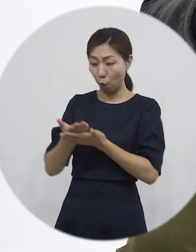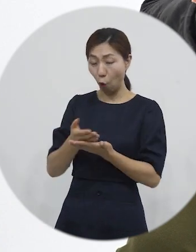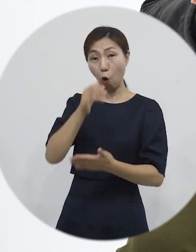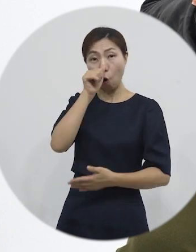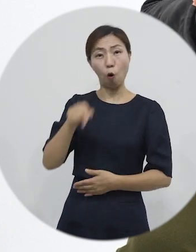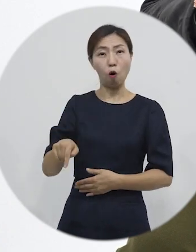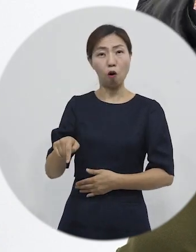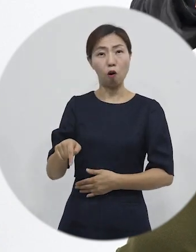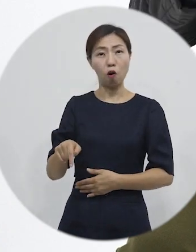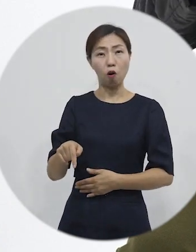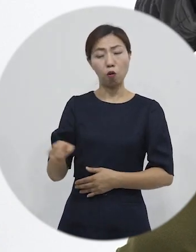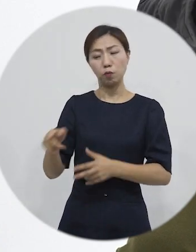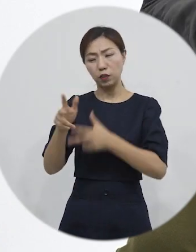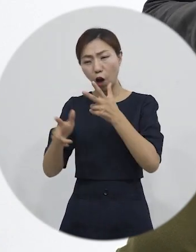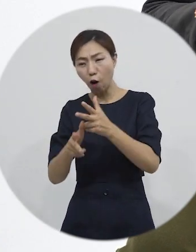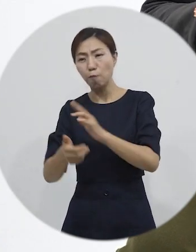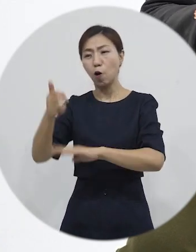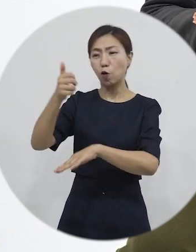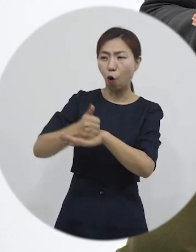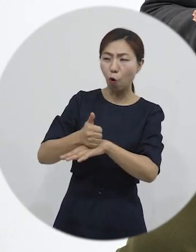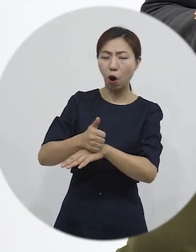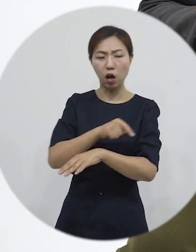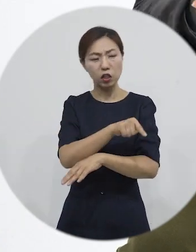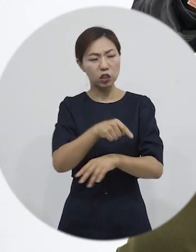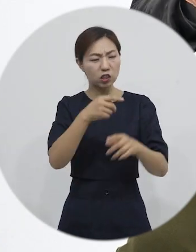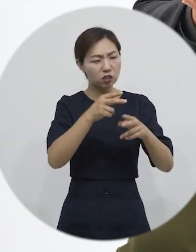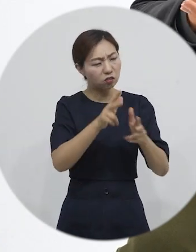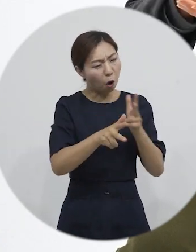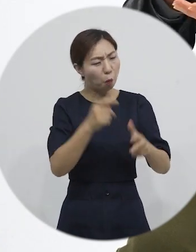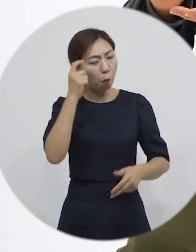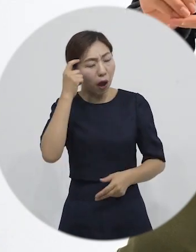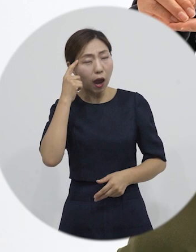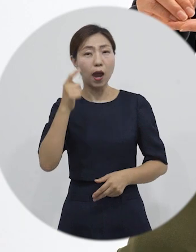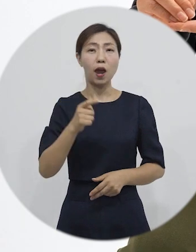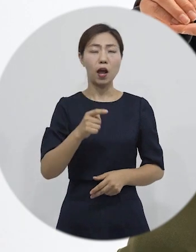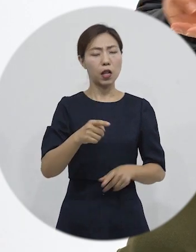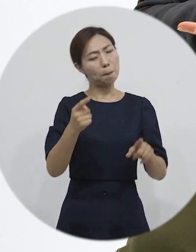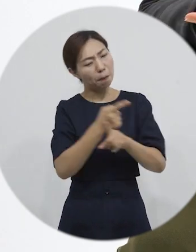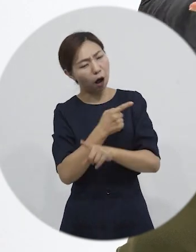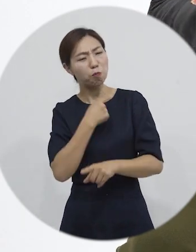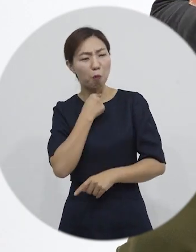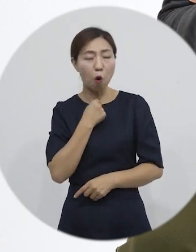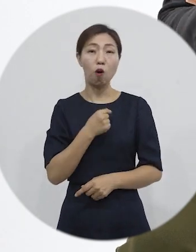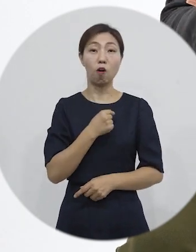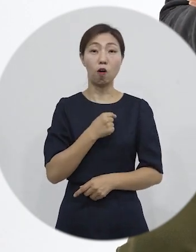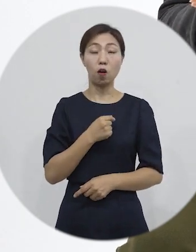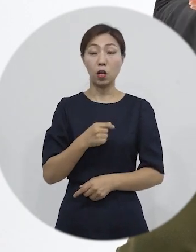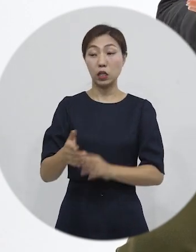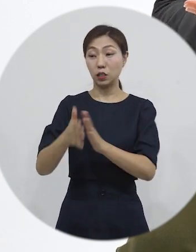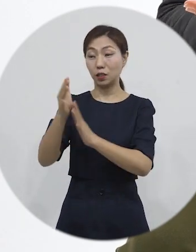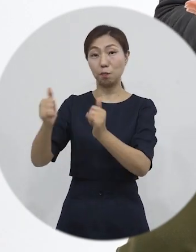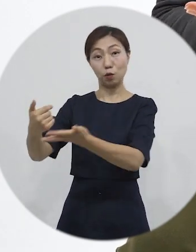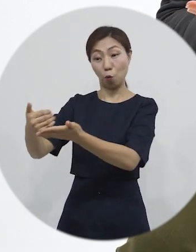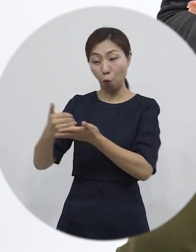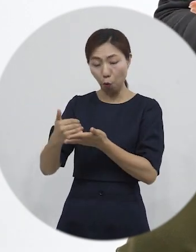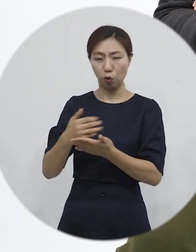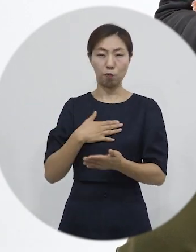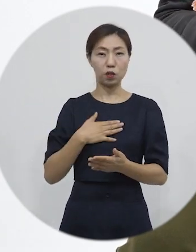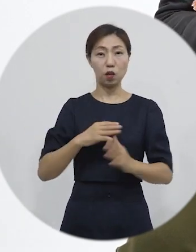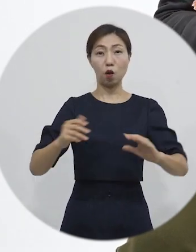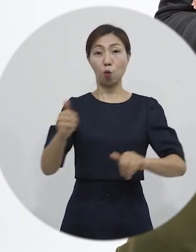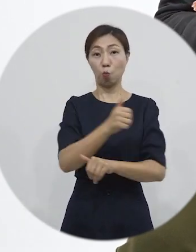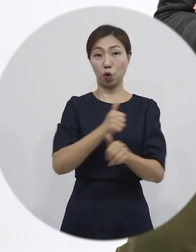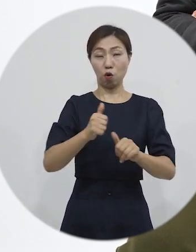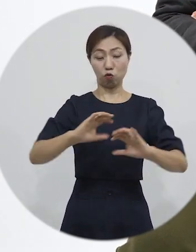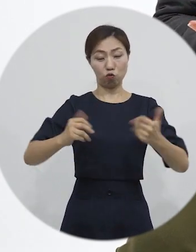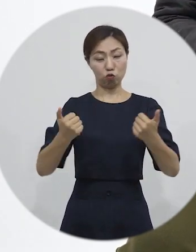필요하고 감액이 필요하고 이 사업의 성과를 잘 모르겠고 이 사업은 확대됐으면 좋겠고 뭐 이런 의견이 있으면 심의를 할 때 그걸 참조할 수